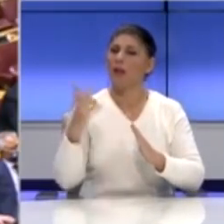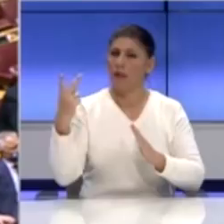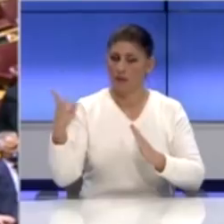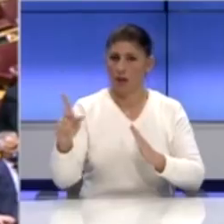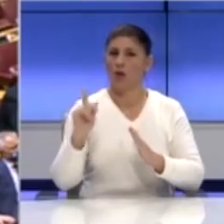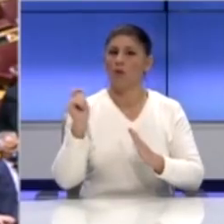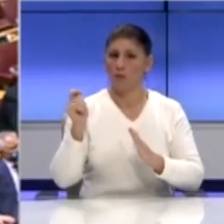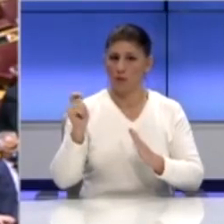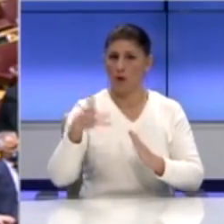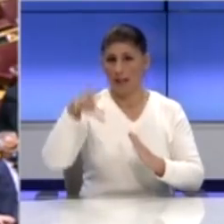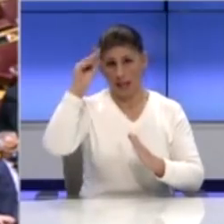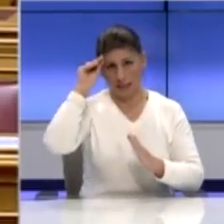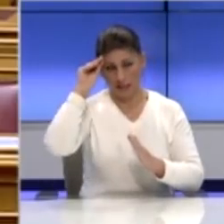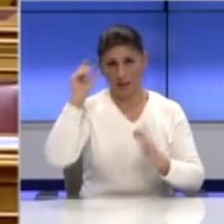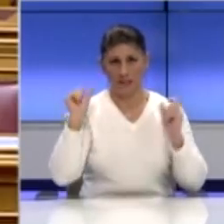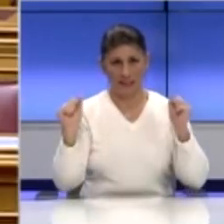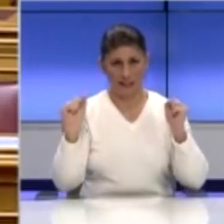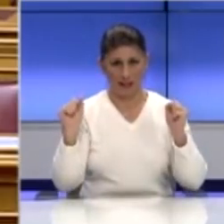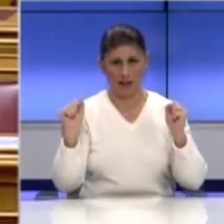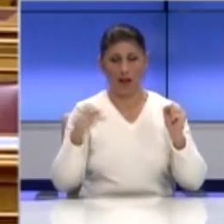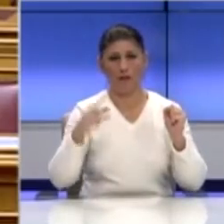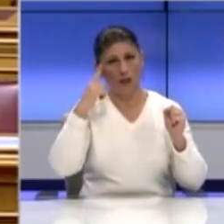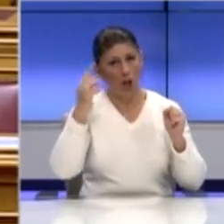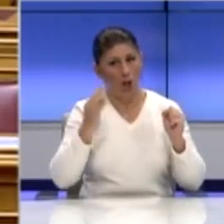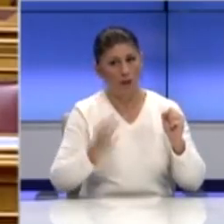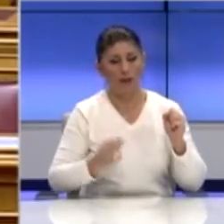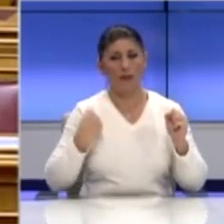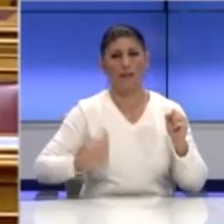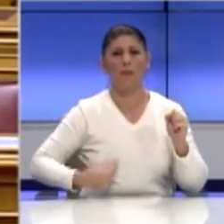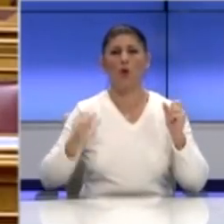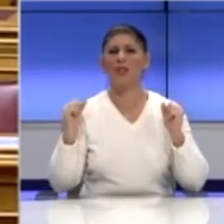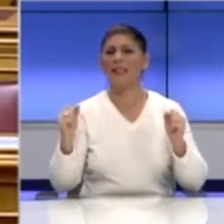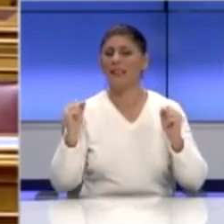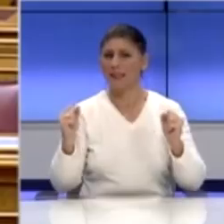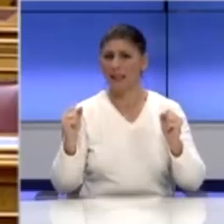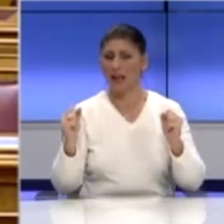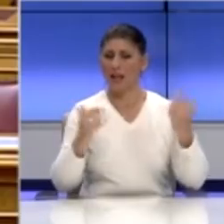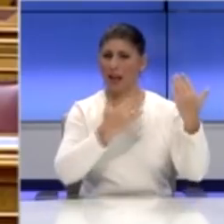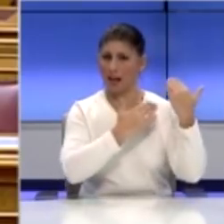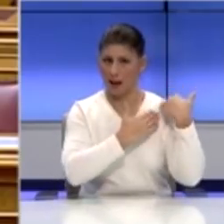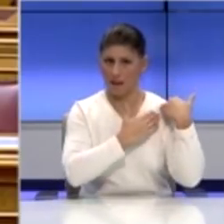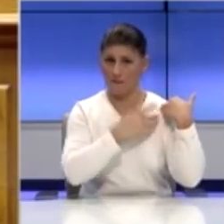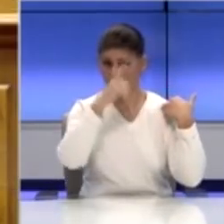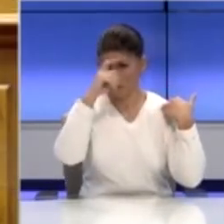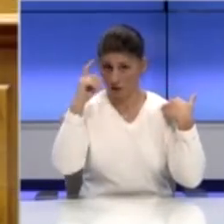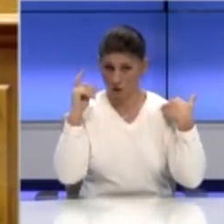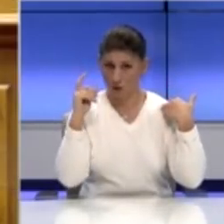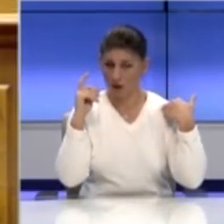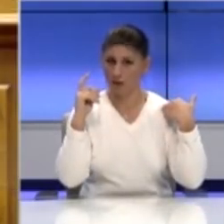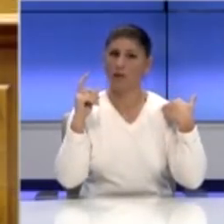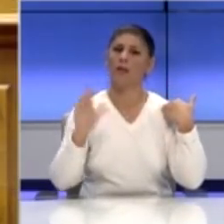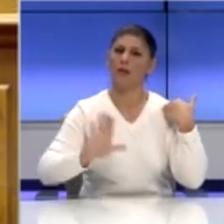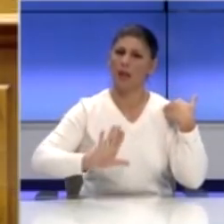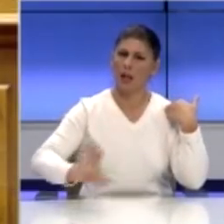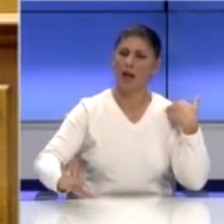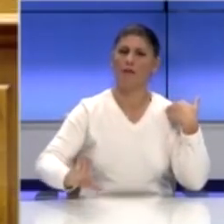του πολιτική αντίληψη για την υγεία. Μια λογική που θέλει τη δημόσια υγεία να αναλαμβάνει τα δύσκολα και να